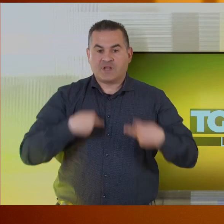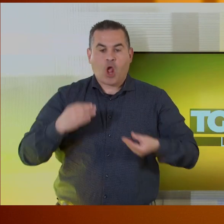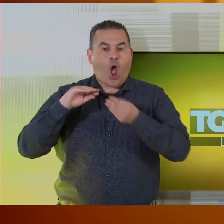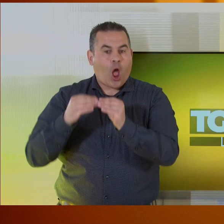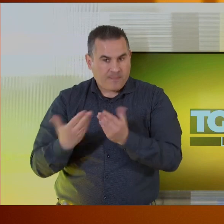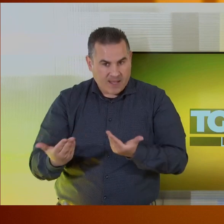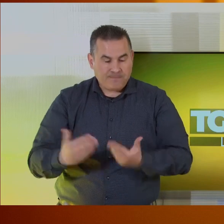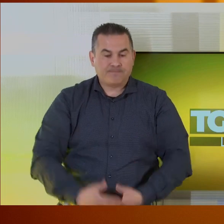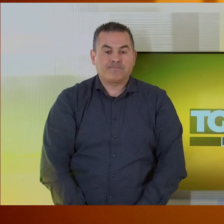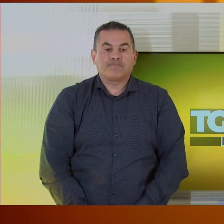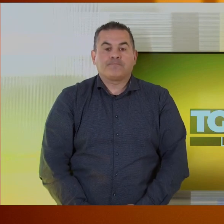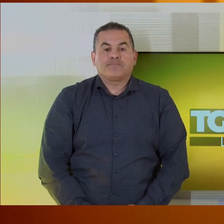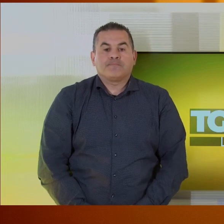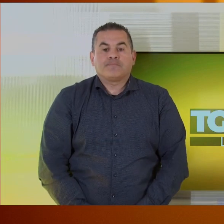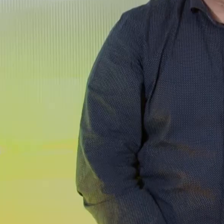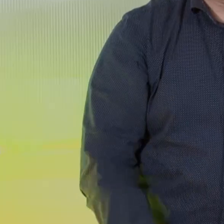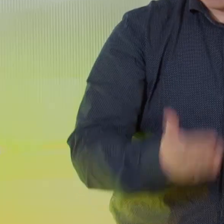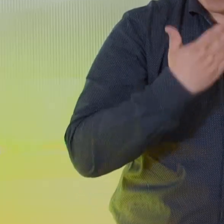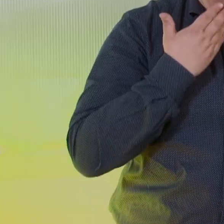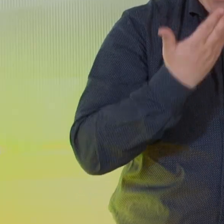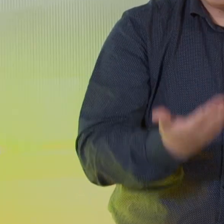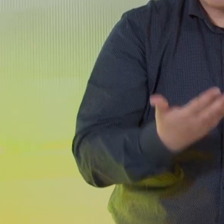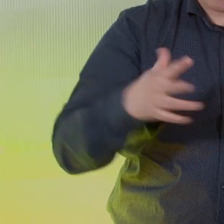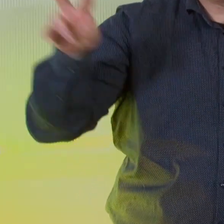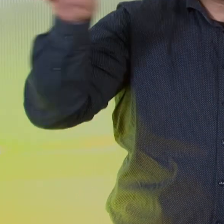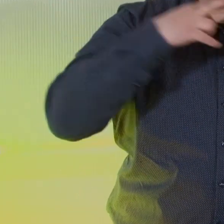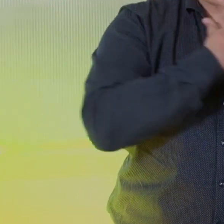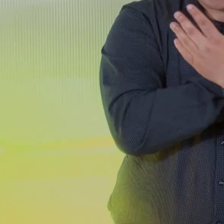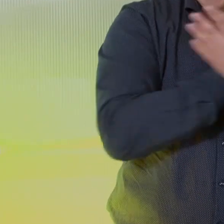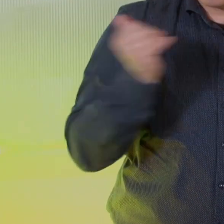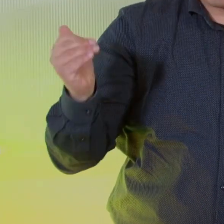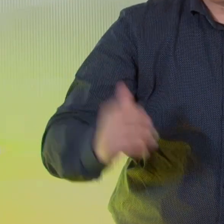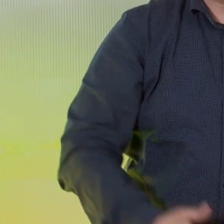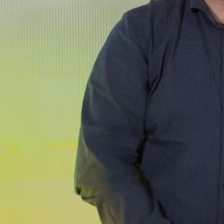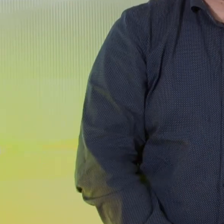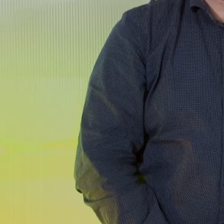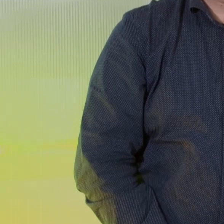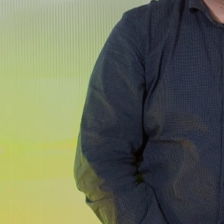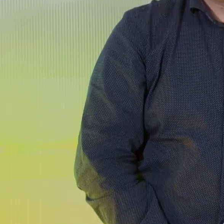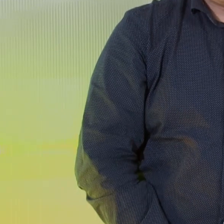Grazie per averci seguito, arrivederci.